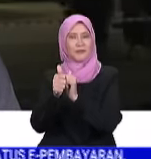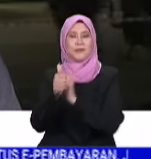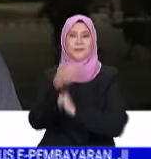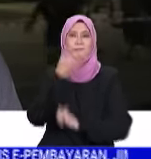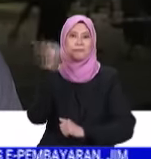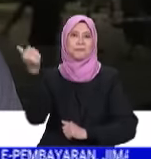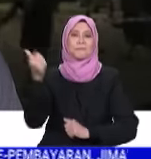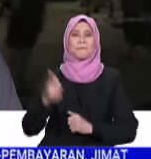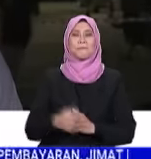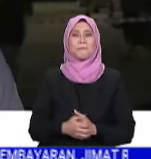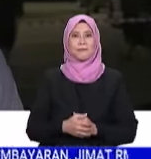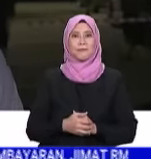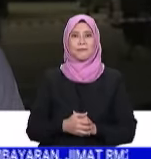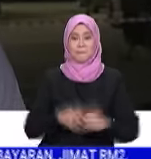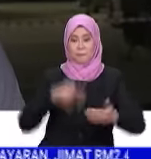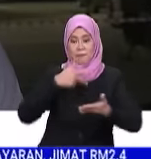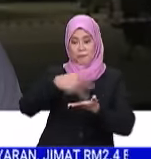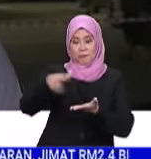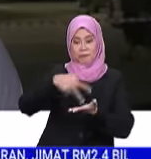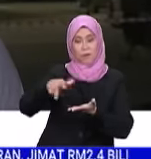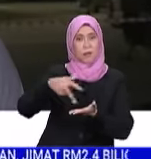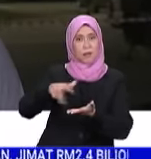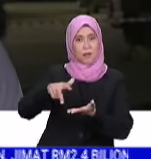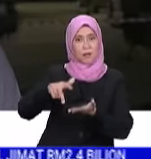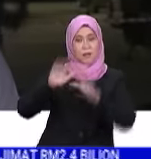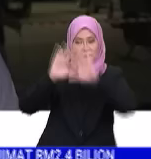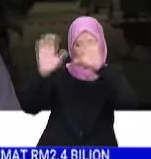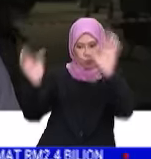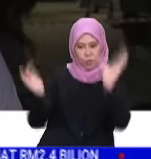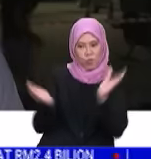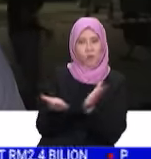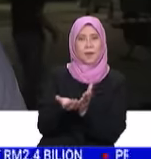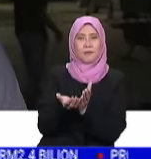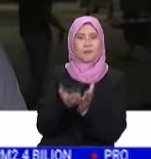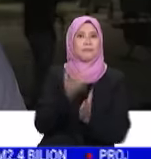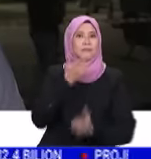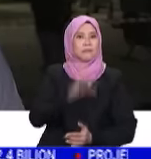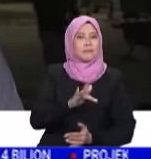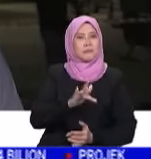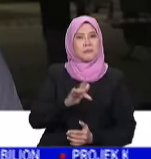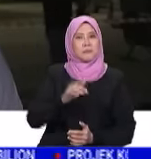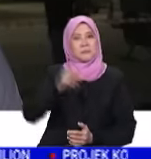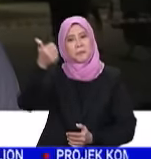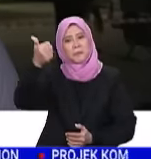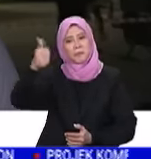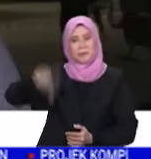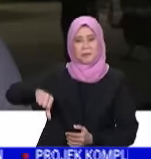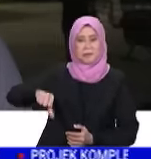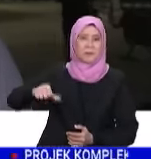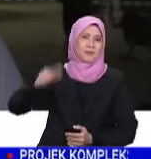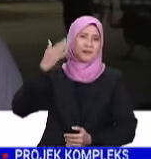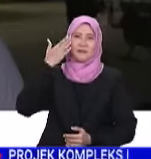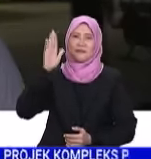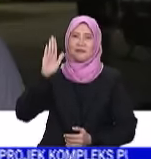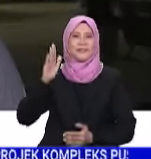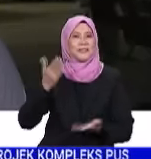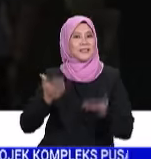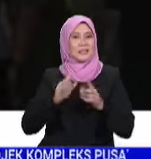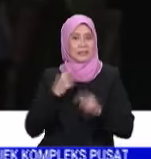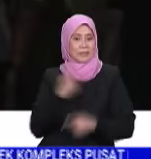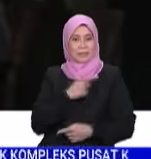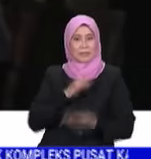bermakna ini bola ini bulat jadi nasiah nasah kita tak dapat jadi